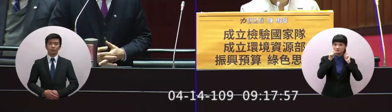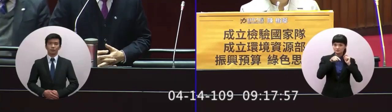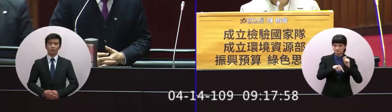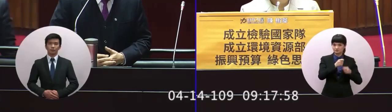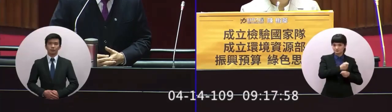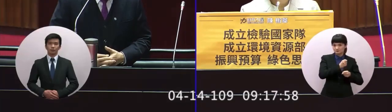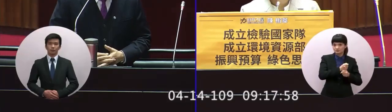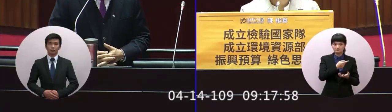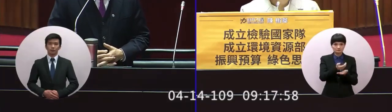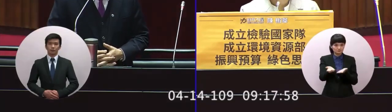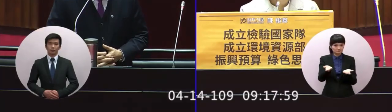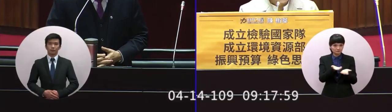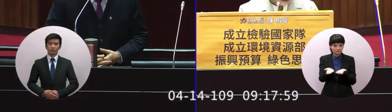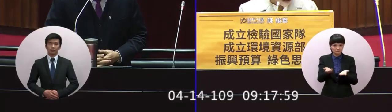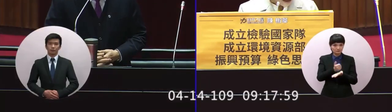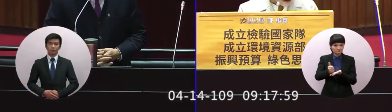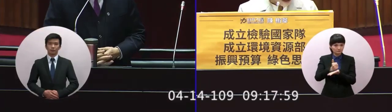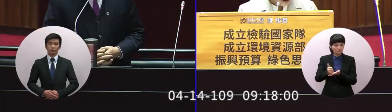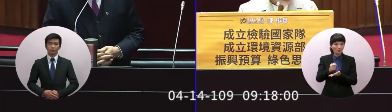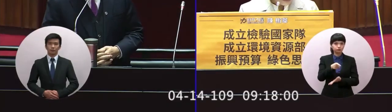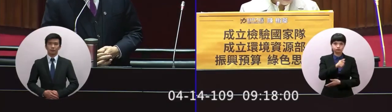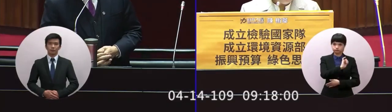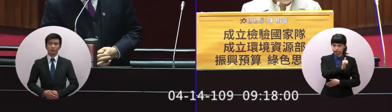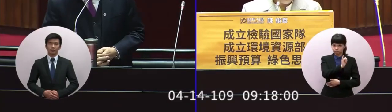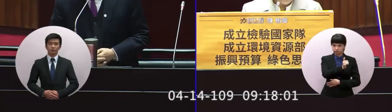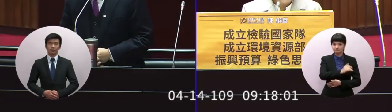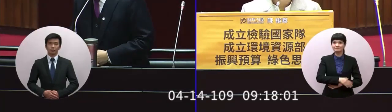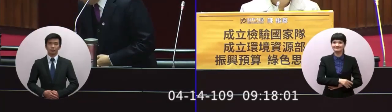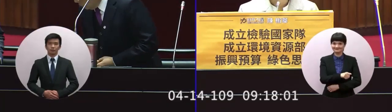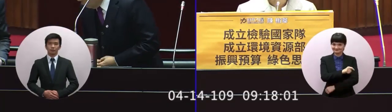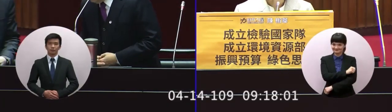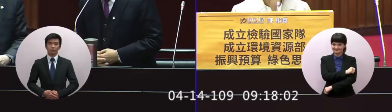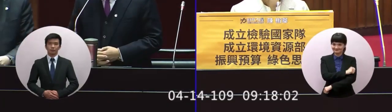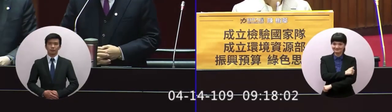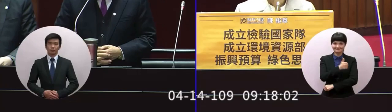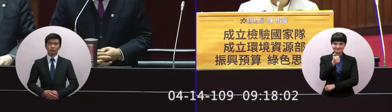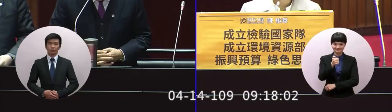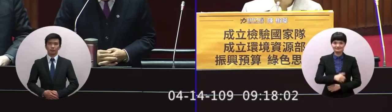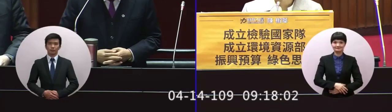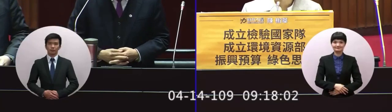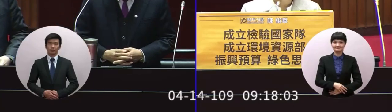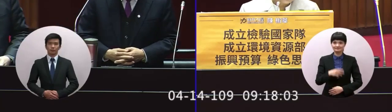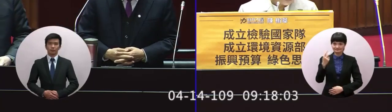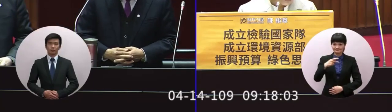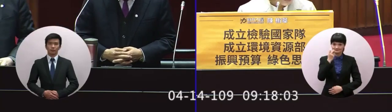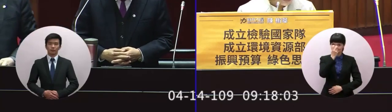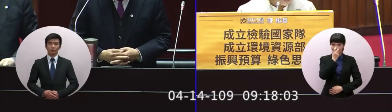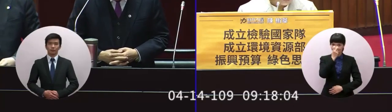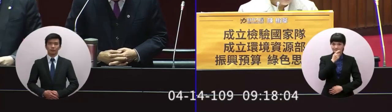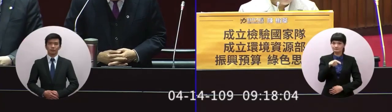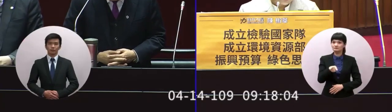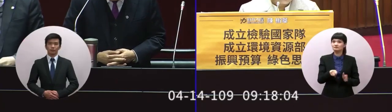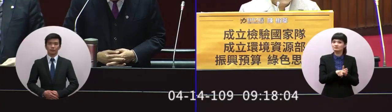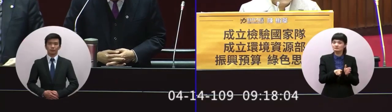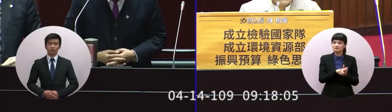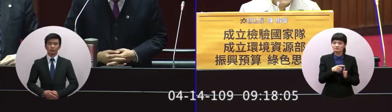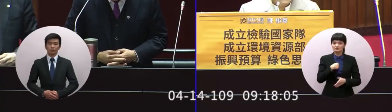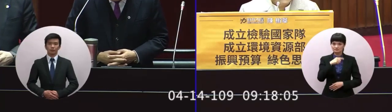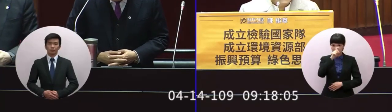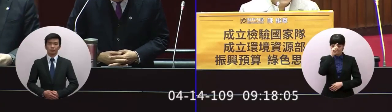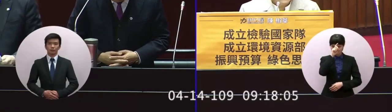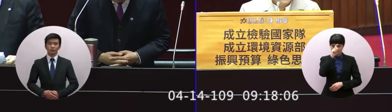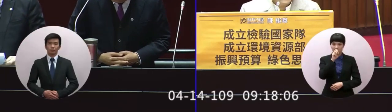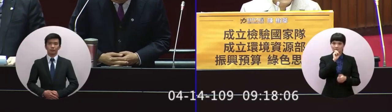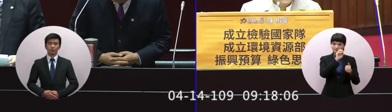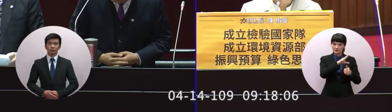肯定哈，院长辛苦了哈。那在检验部分哈，我再次提出，就是说希望卫福部